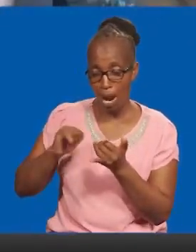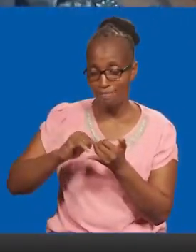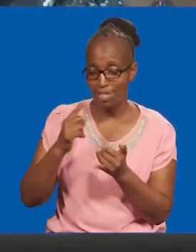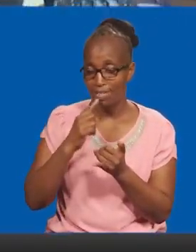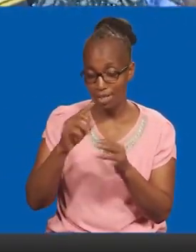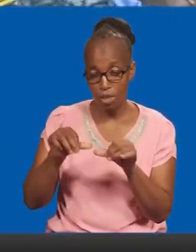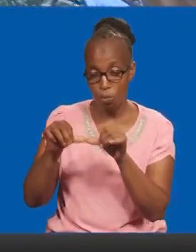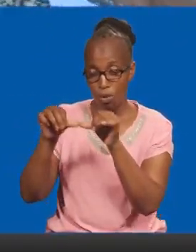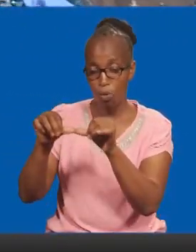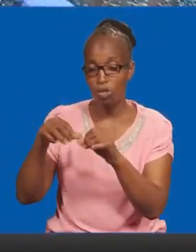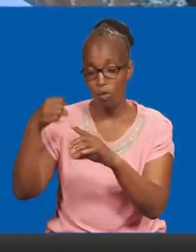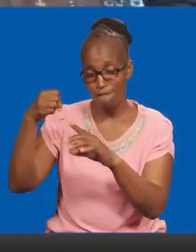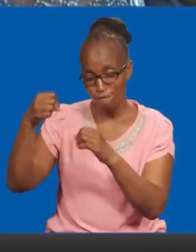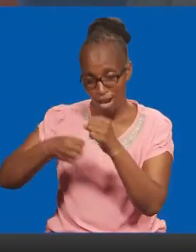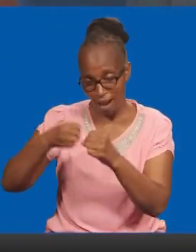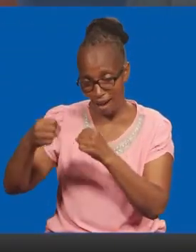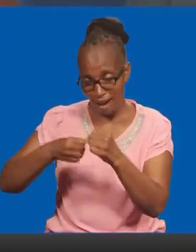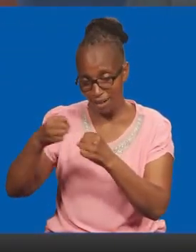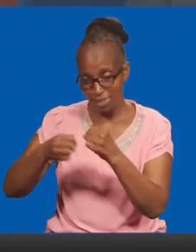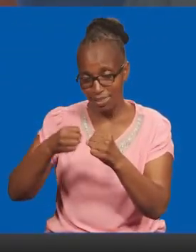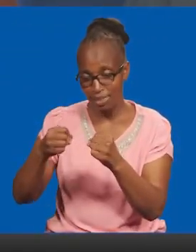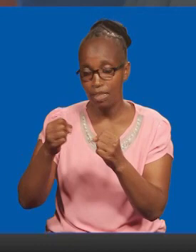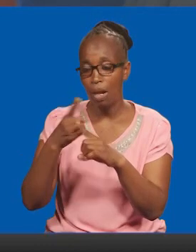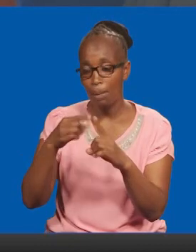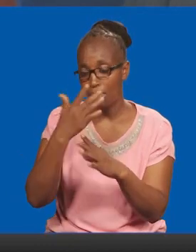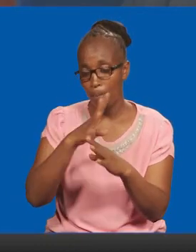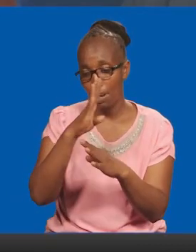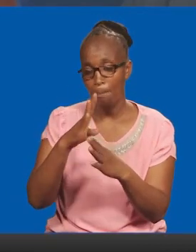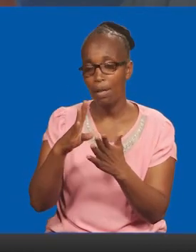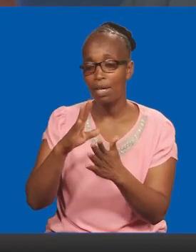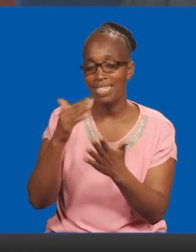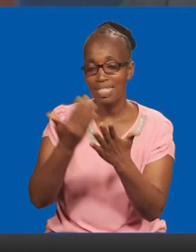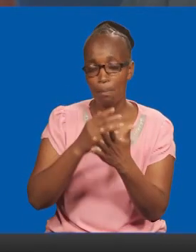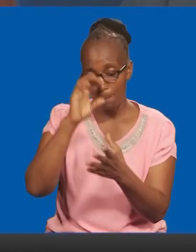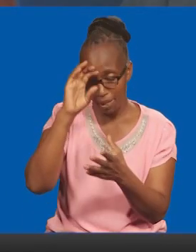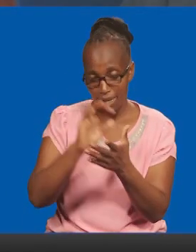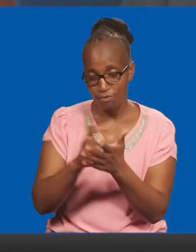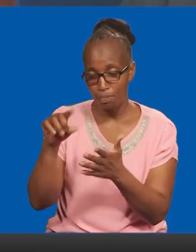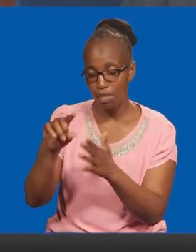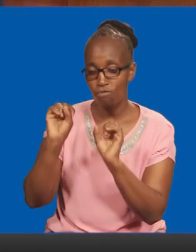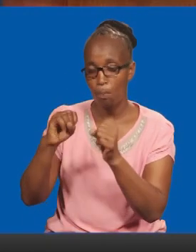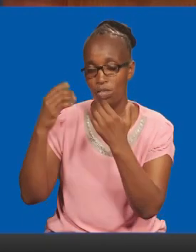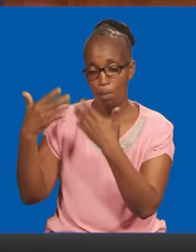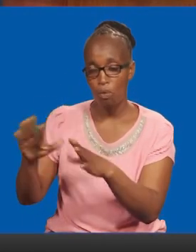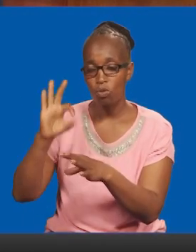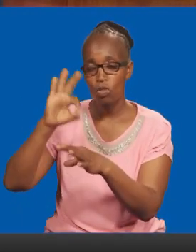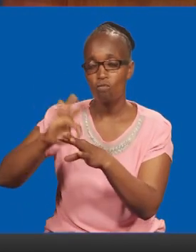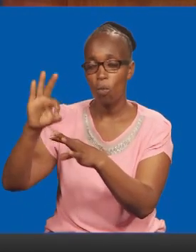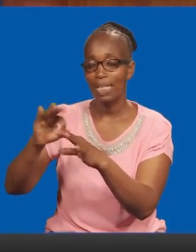ataendelea kupigana na matumizi ya pombe haramu huenda akapoteza kura katika uchaguzi wa mwaka 2027.